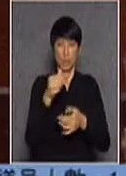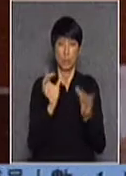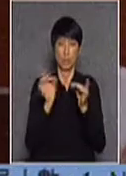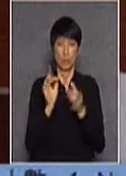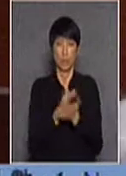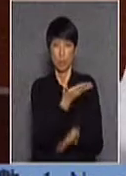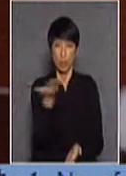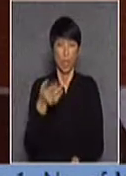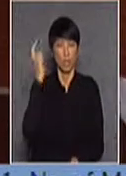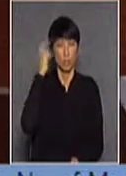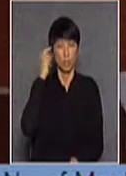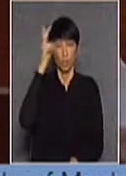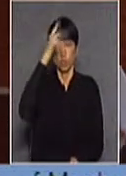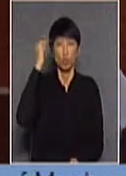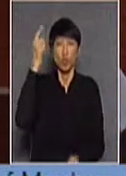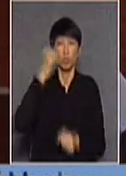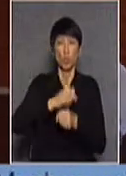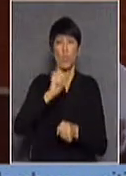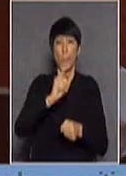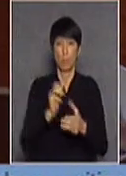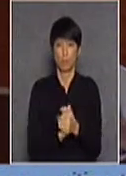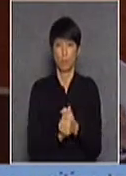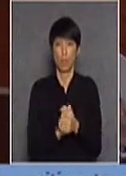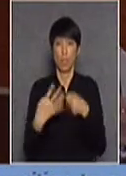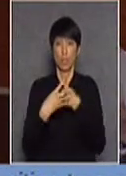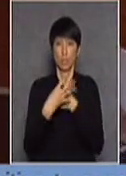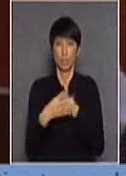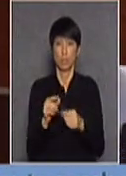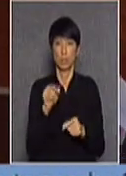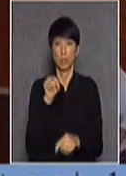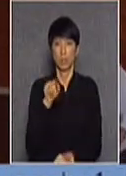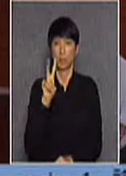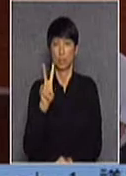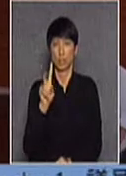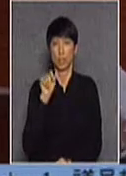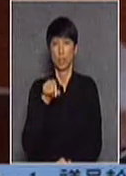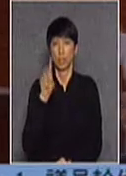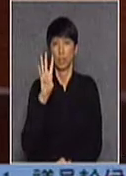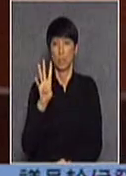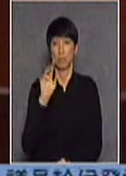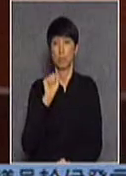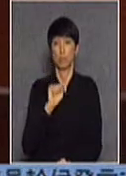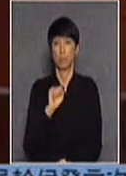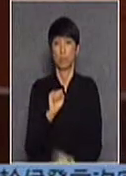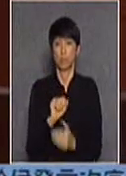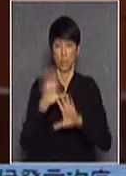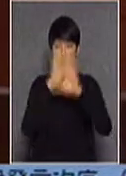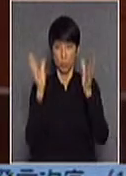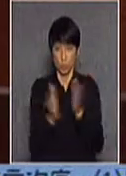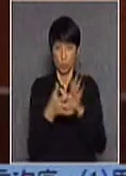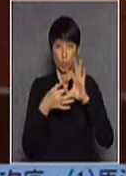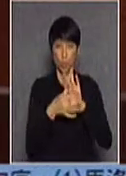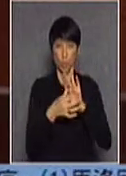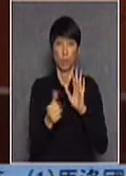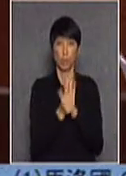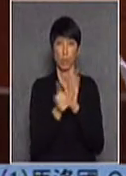知道政府係想做啲乜嘢。第 4.12、4.13、4.14 段，全部都是為了